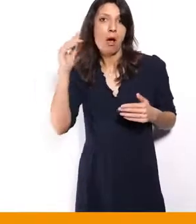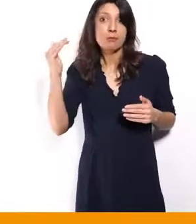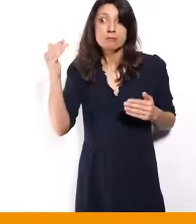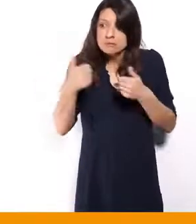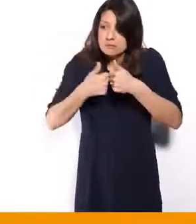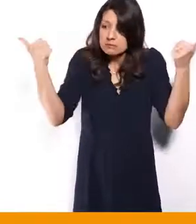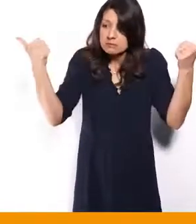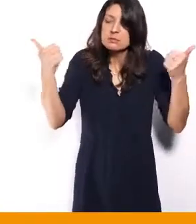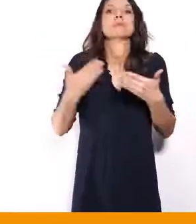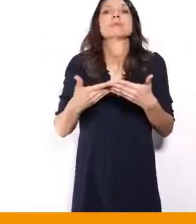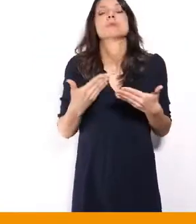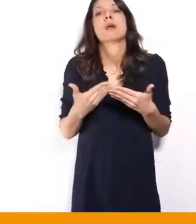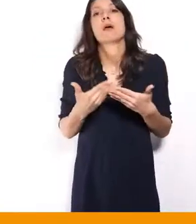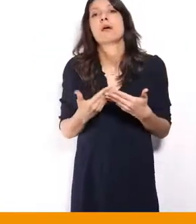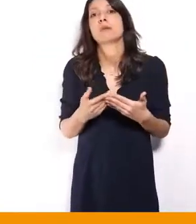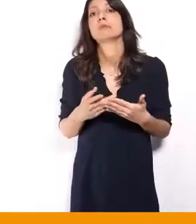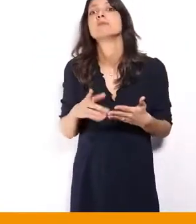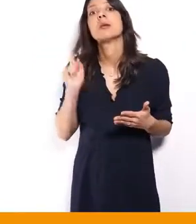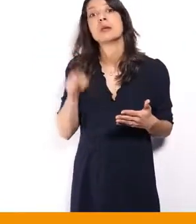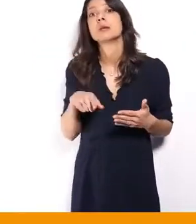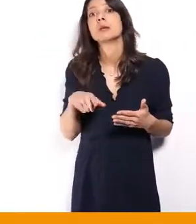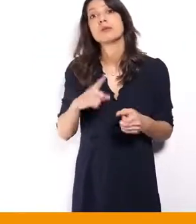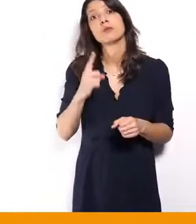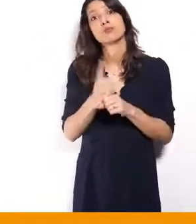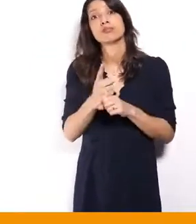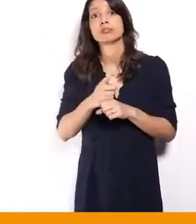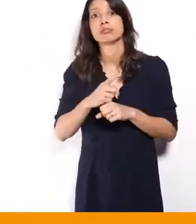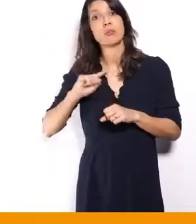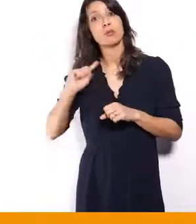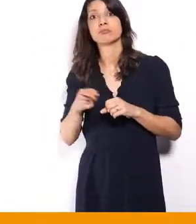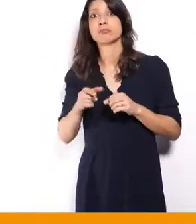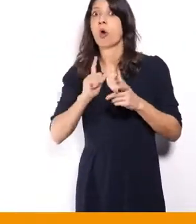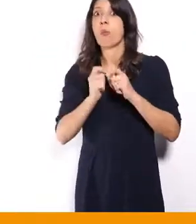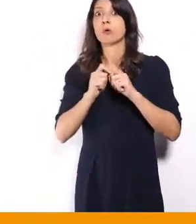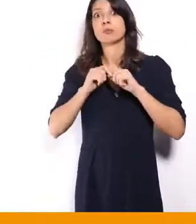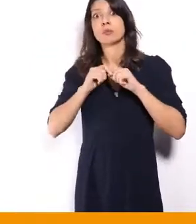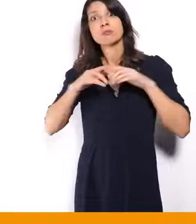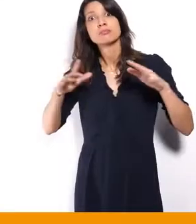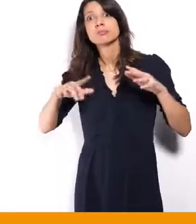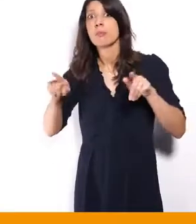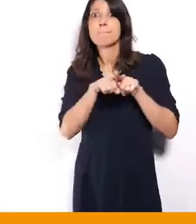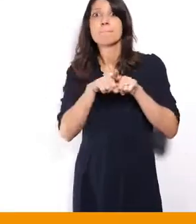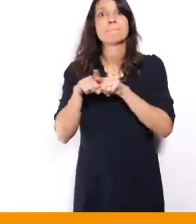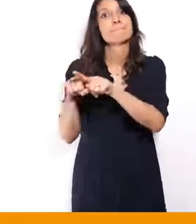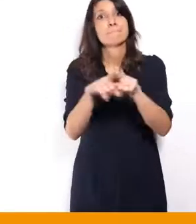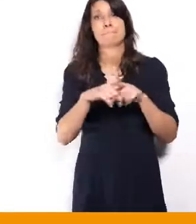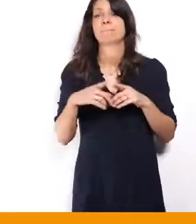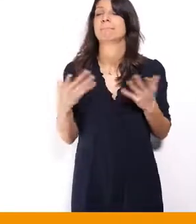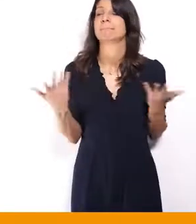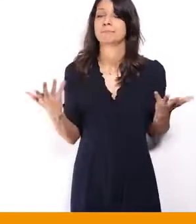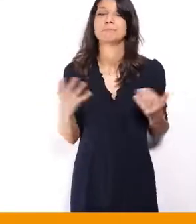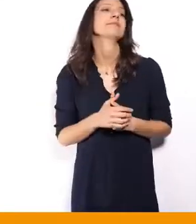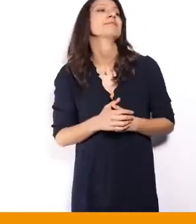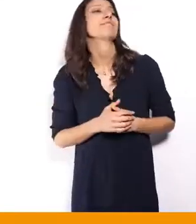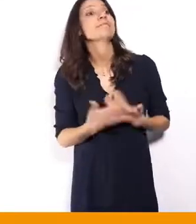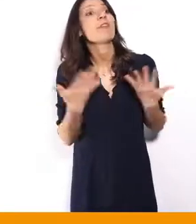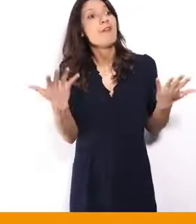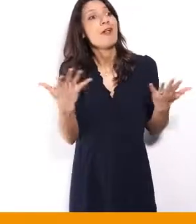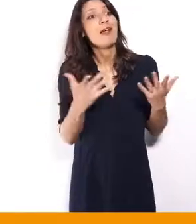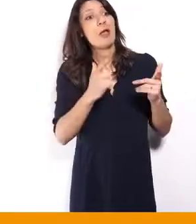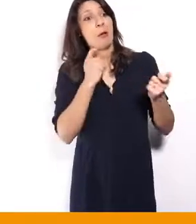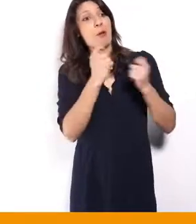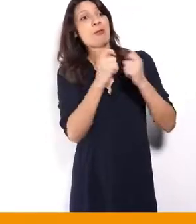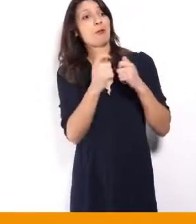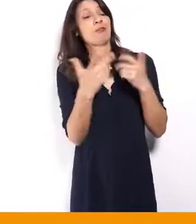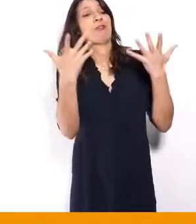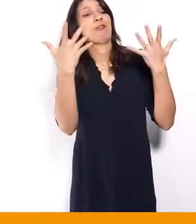Il faut absolument imposer cette logique-là. Très bien, on est déjà au terme de notre entretien. Je vous laisse,